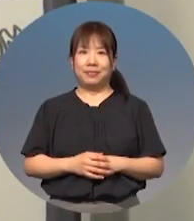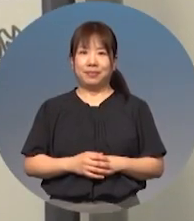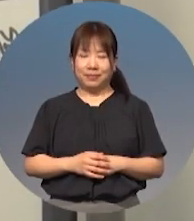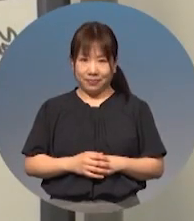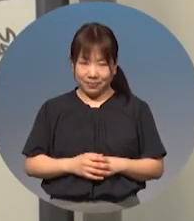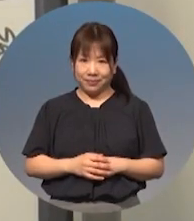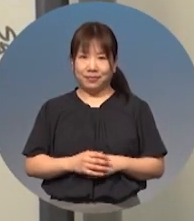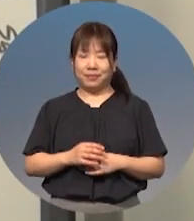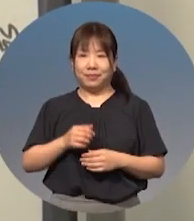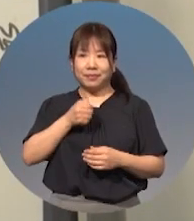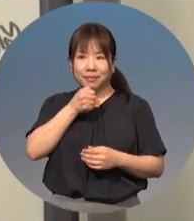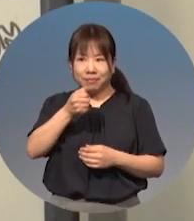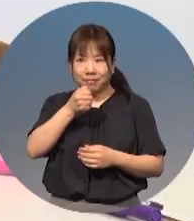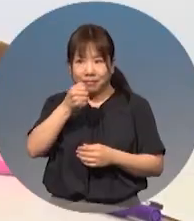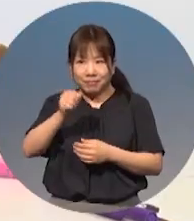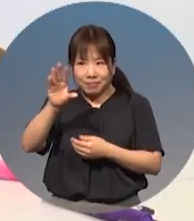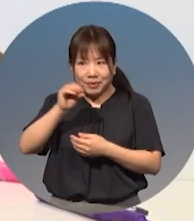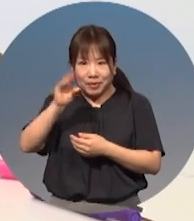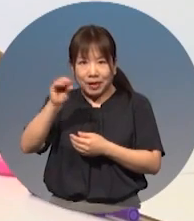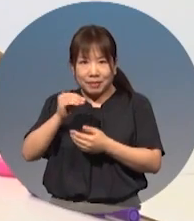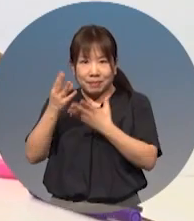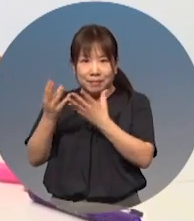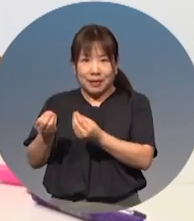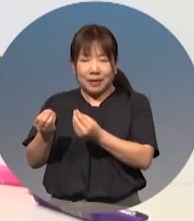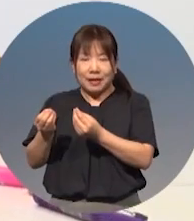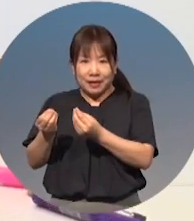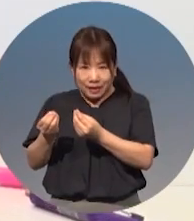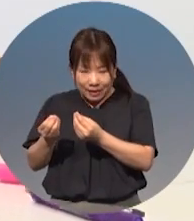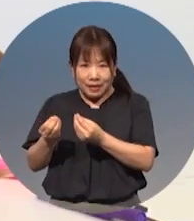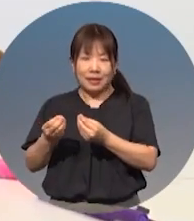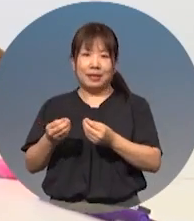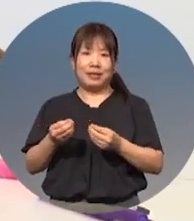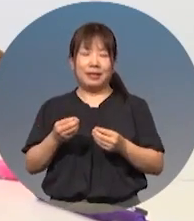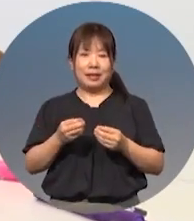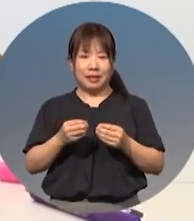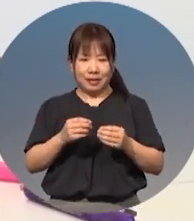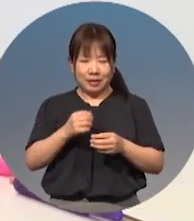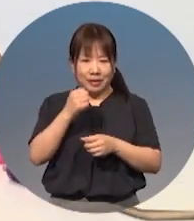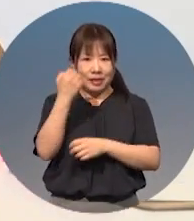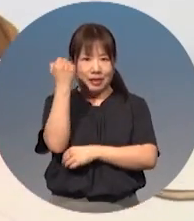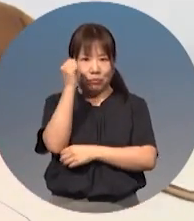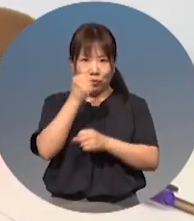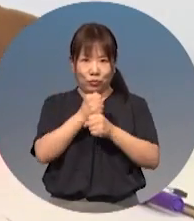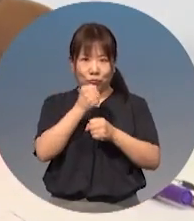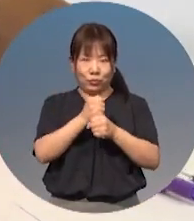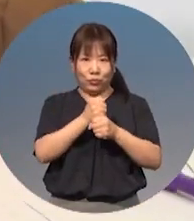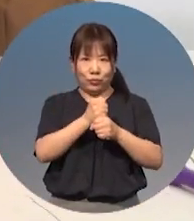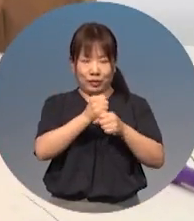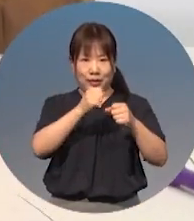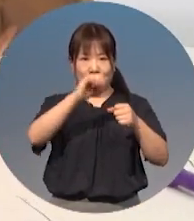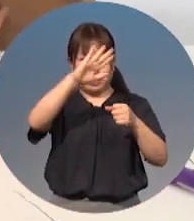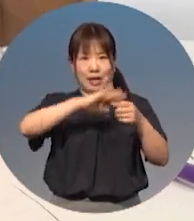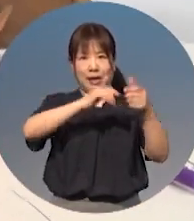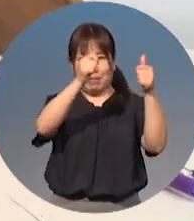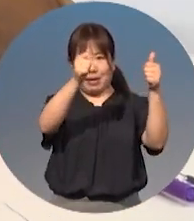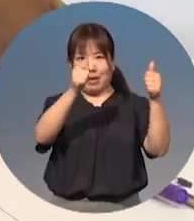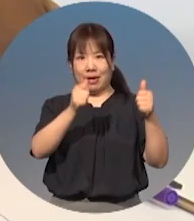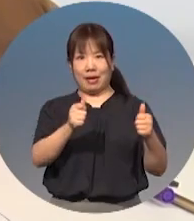取材内容を新聞にまとめ掲示板に設置しますよかった